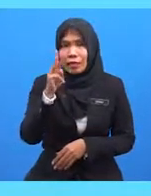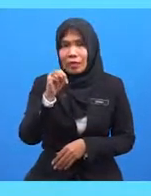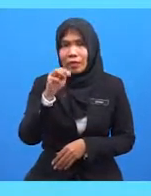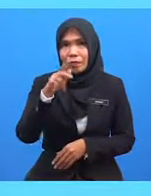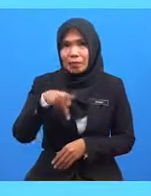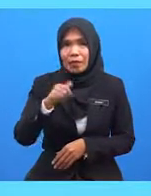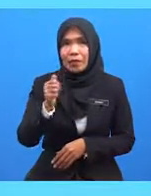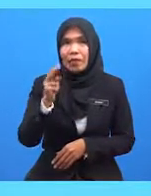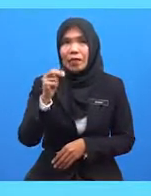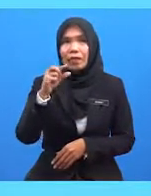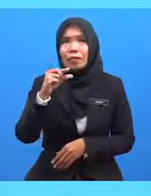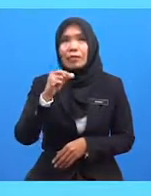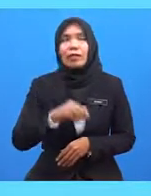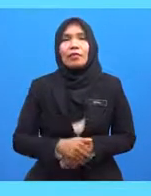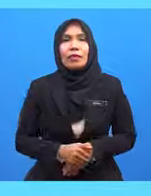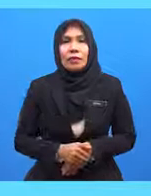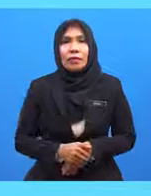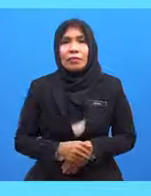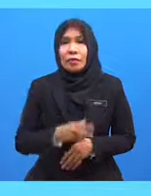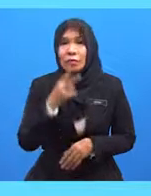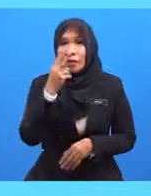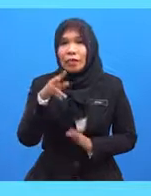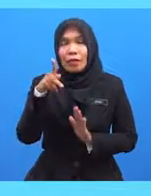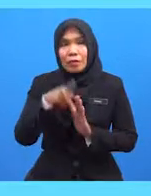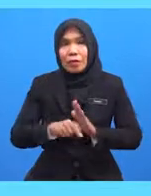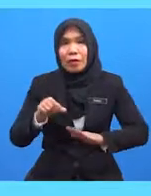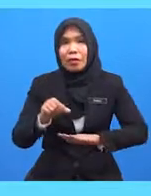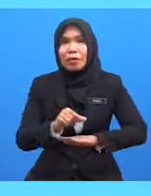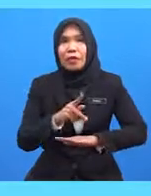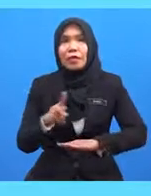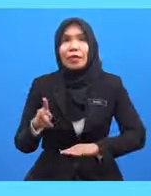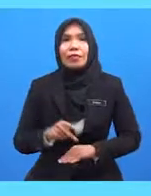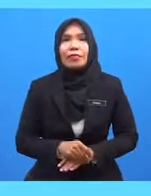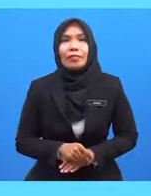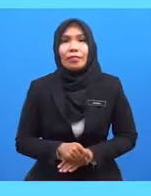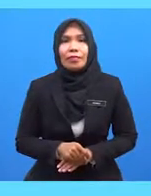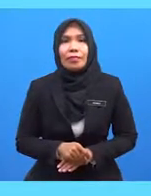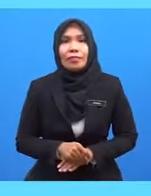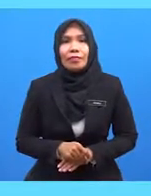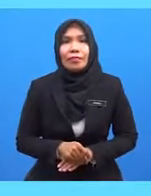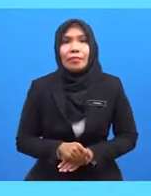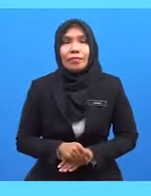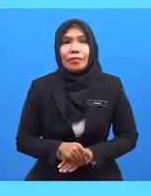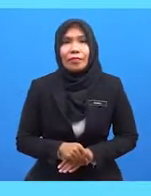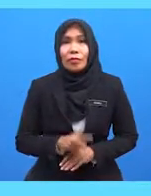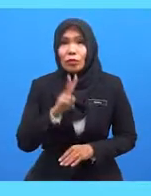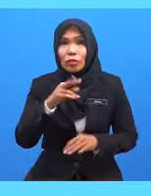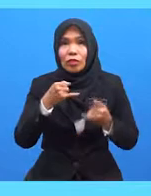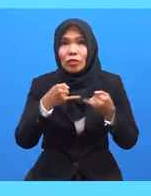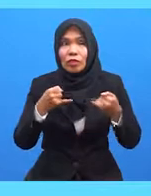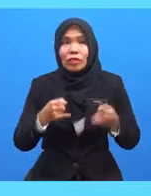menonjolkan pencampuran antara kata asli Melayu dengan kata pinjaman bahasa